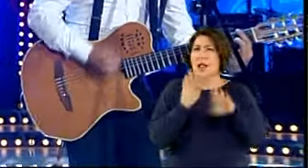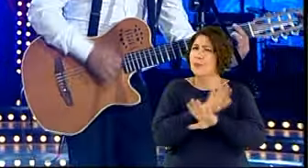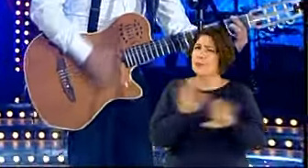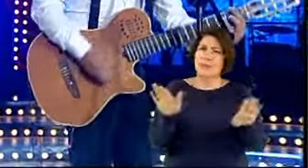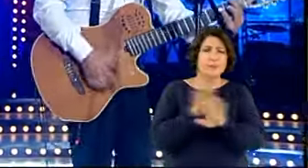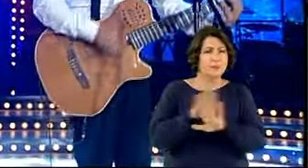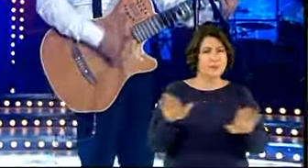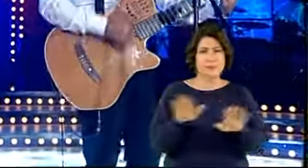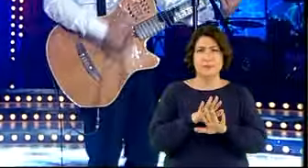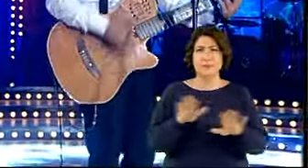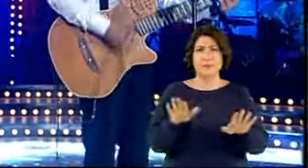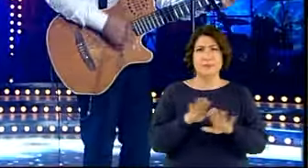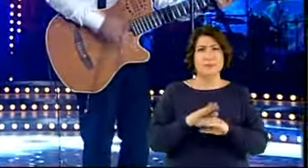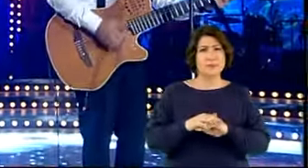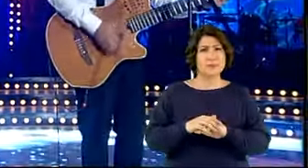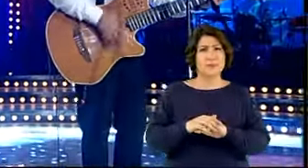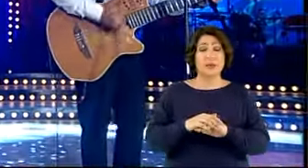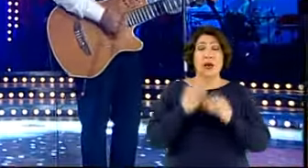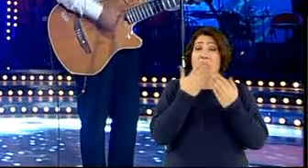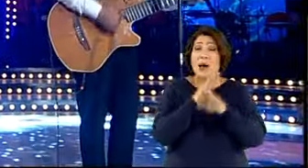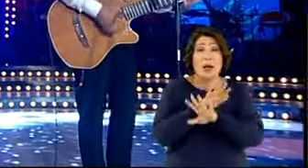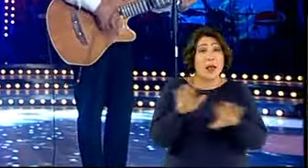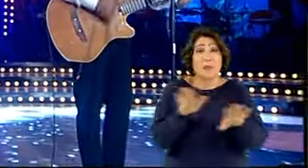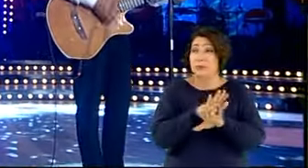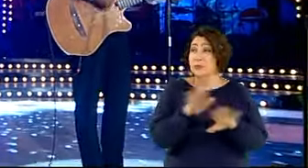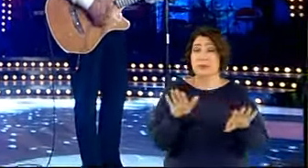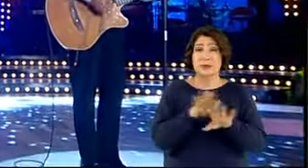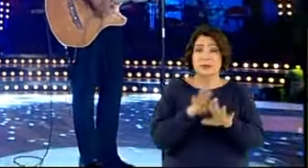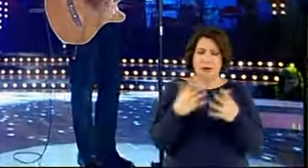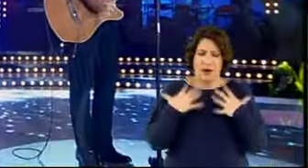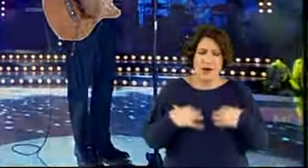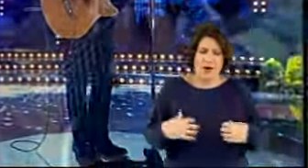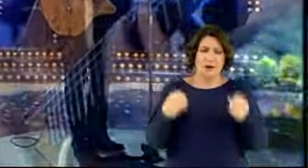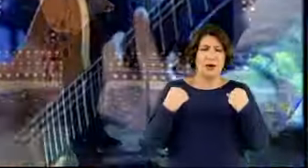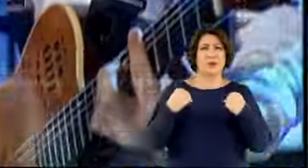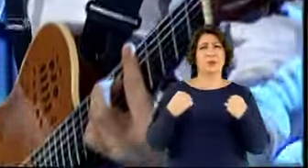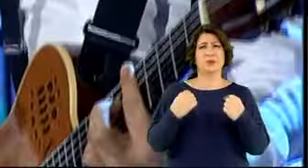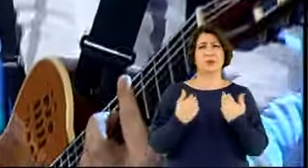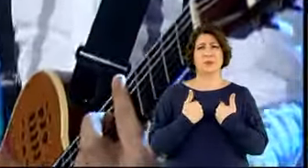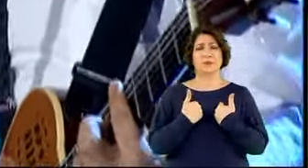Mecali